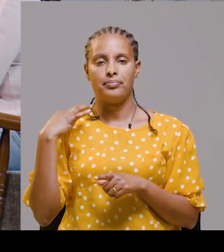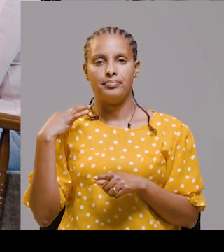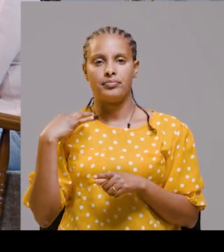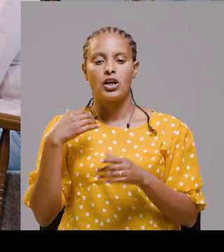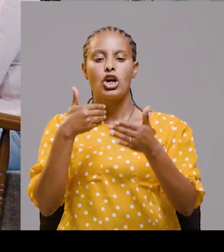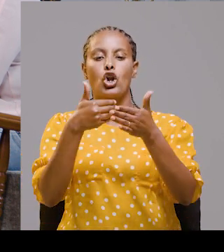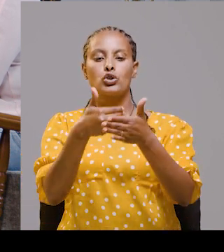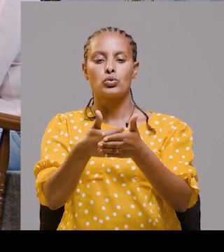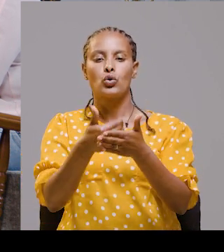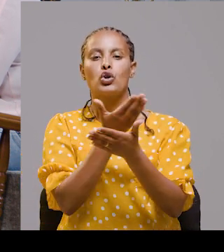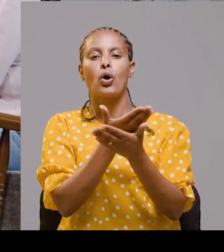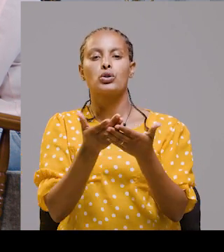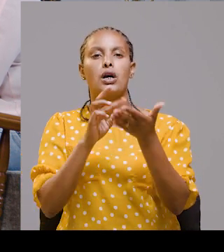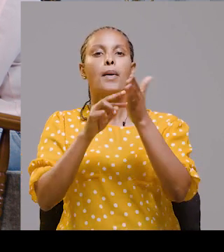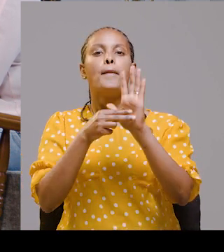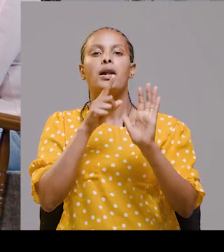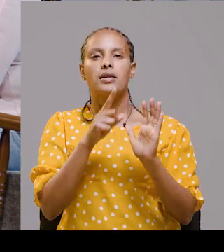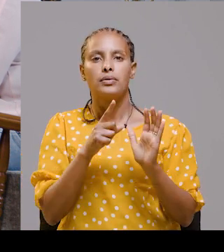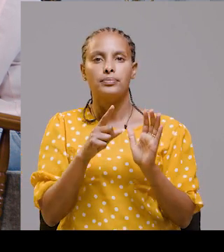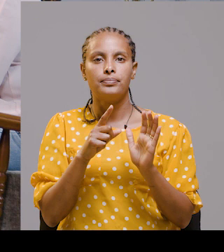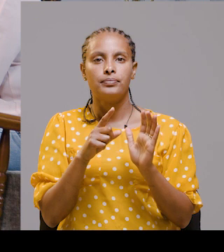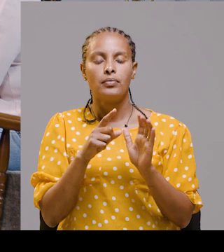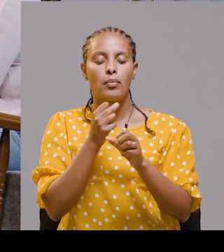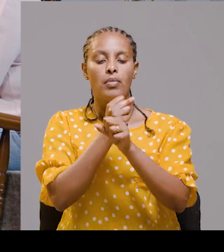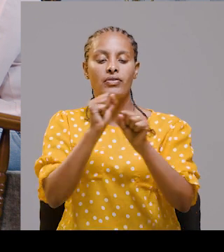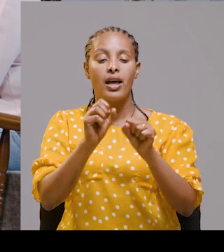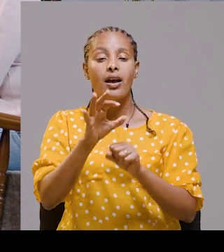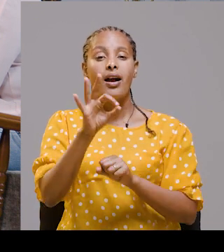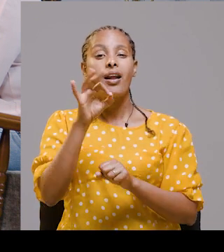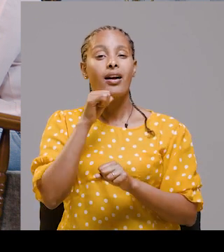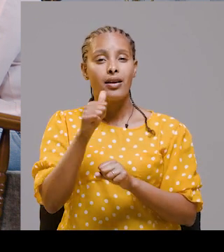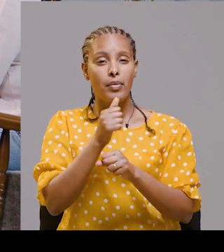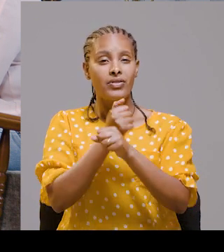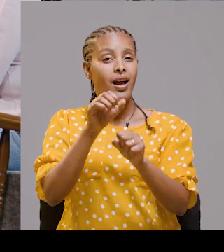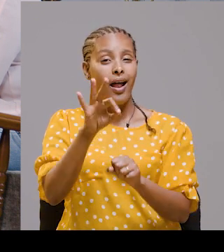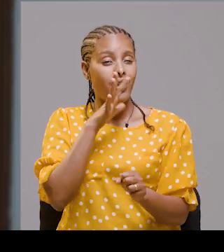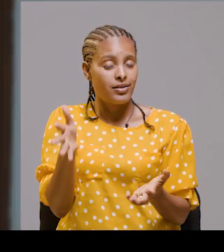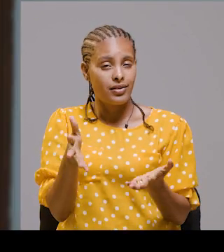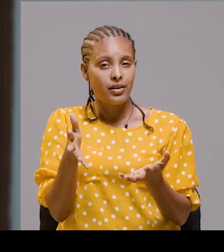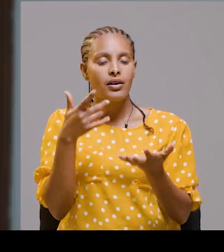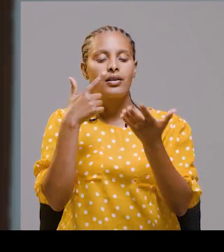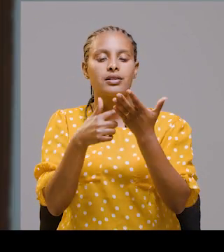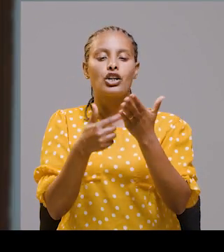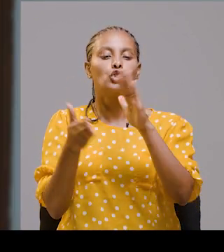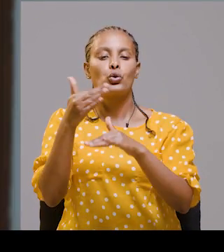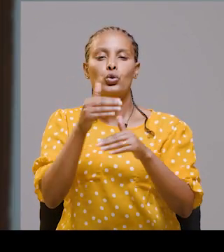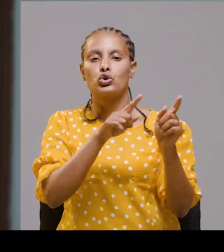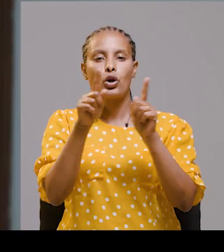እንደ ኢንዲቪጁዋል የደረሱት ነገሮች ማለት ነው መፍትሄ ካላገኘንላቸው እነዛ ችግሮች